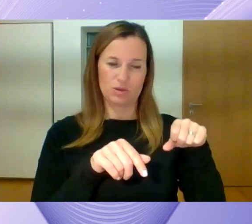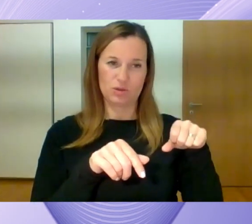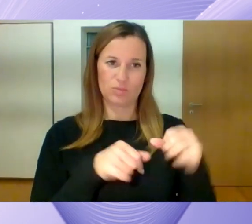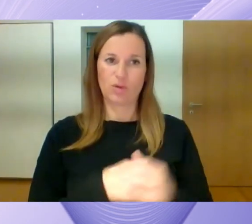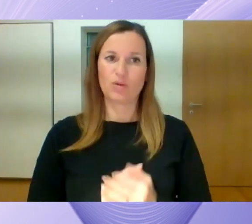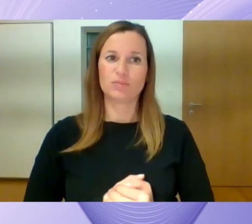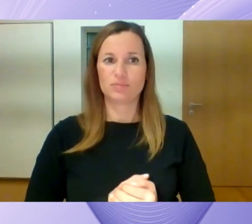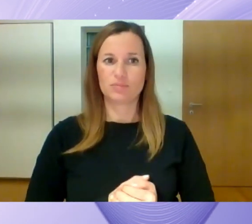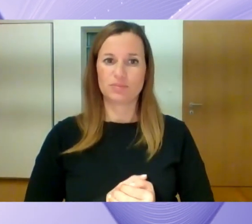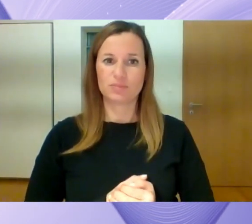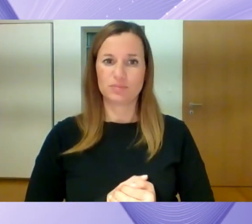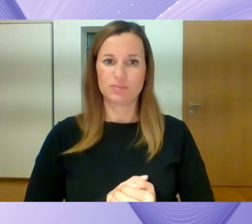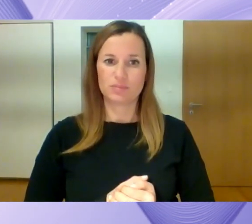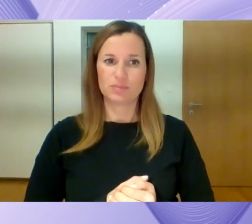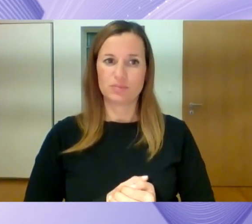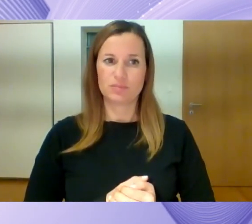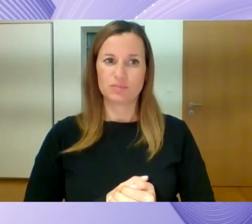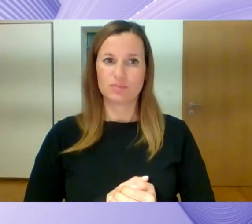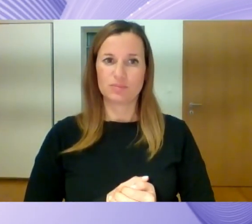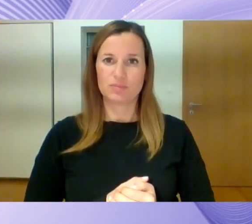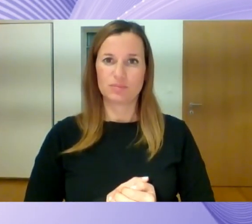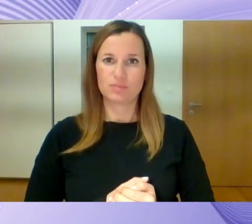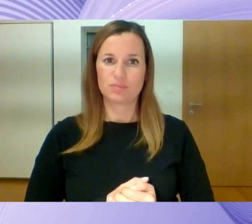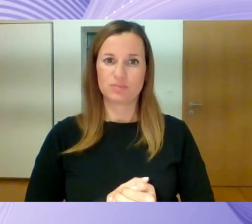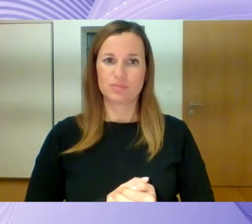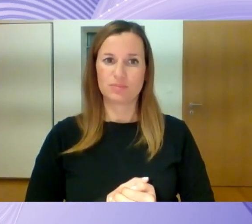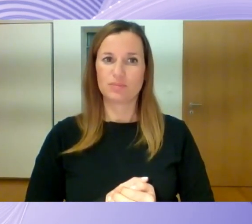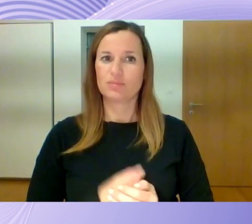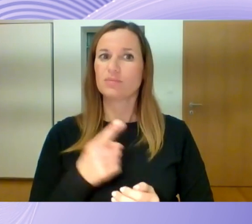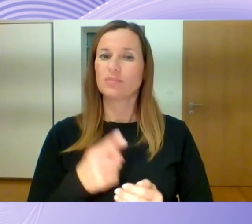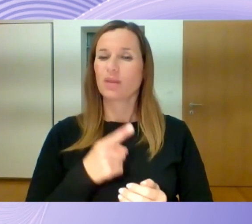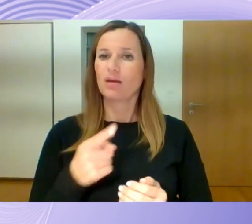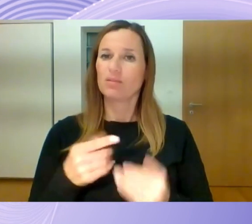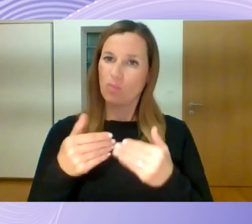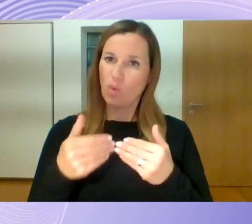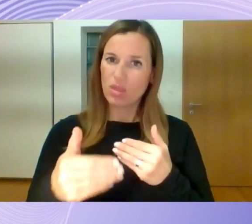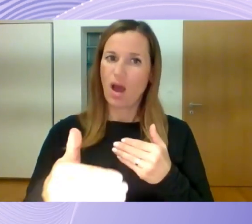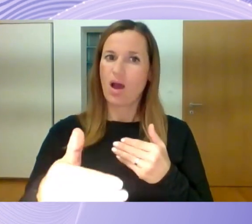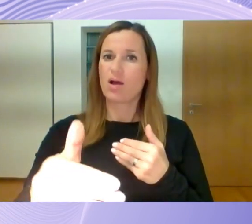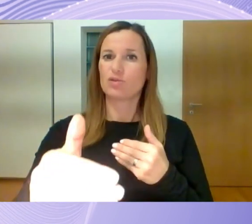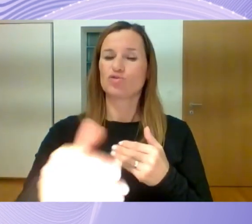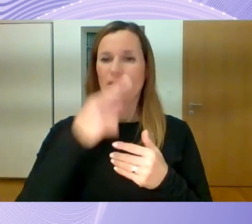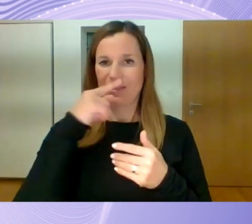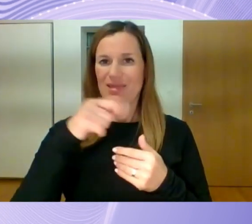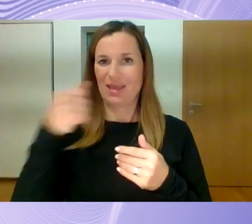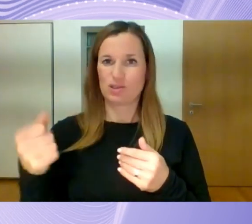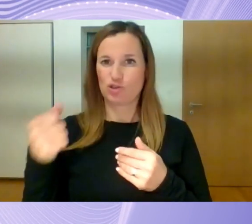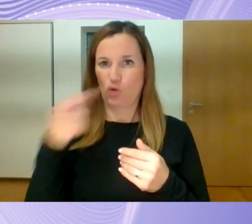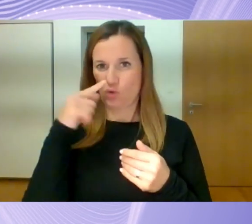skrčimo takole in podaljšati desno nogo. Še jo podaljšajmo,